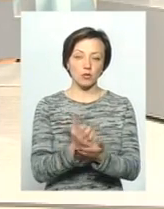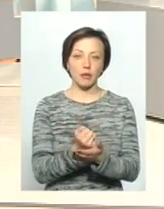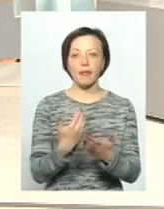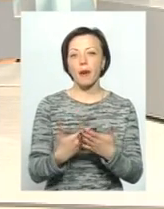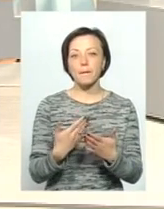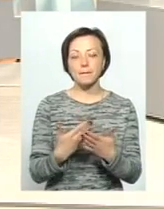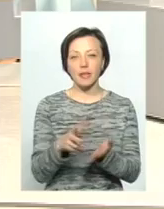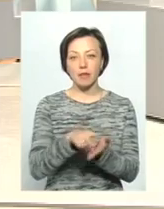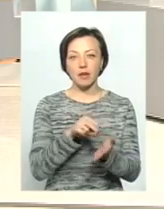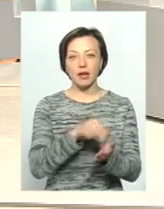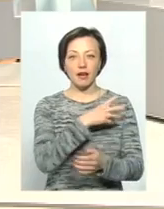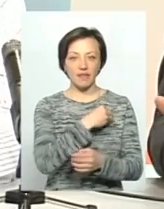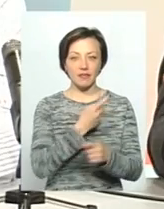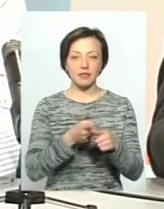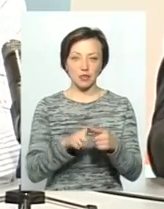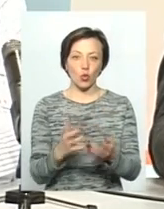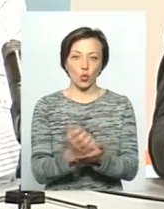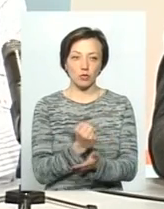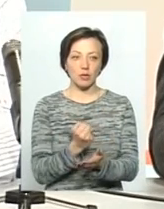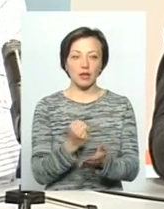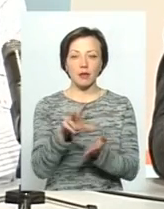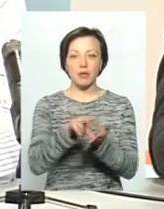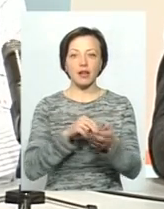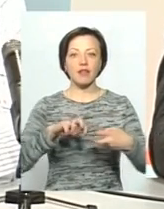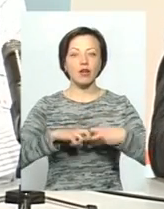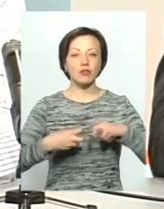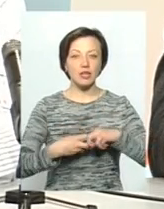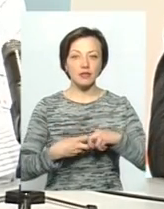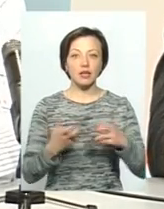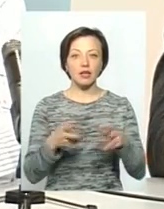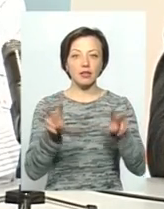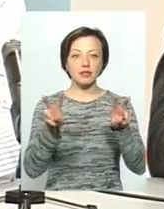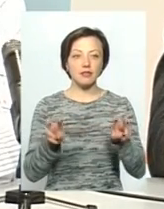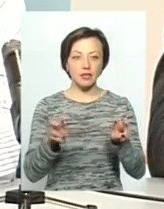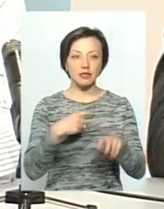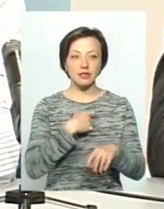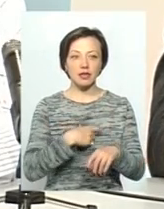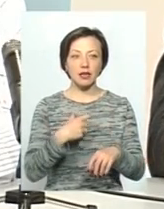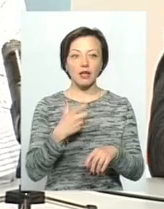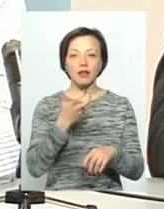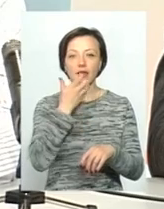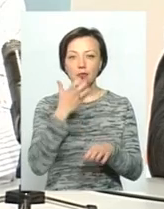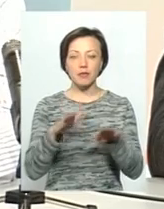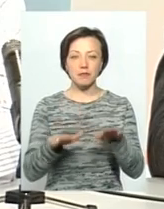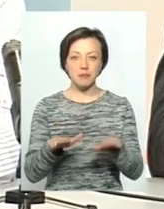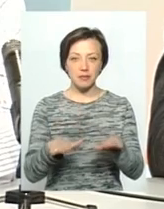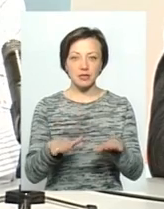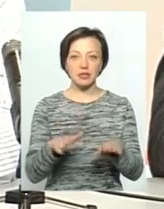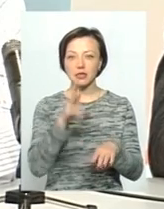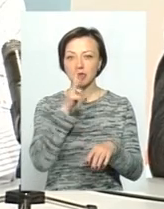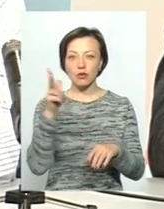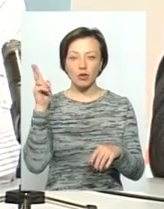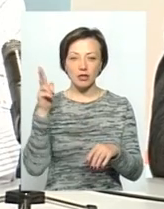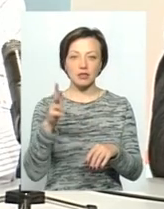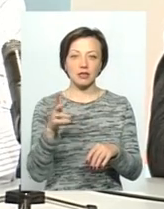на прикладі Львова це є успіх. На прикладі Івано-Франківська, яке називається було теплим містом, 3 роки назад ще був, це було місто